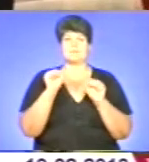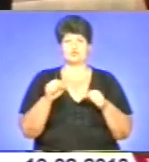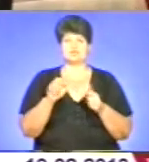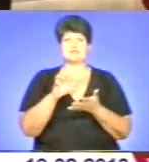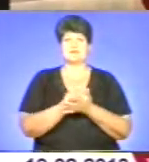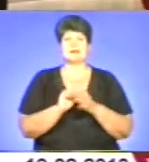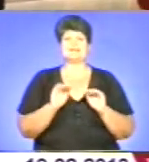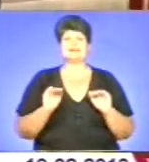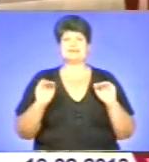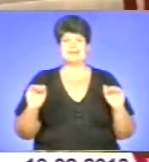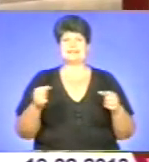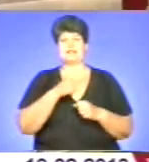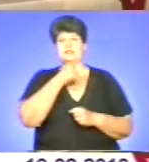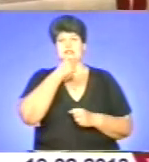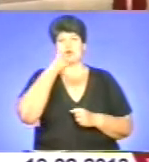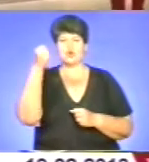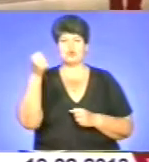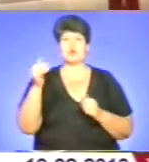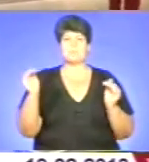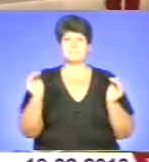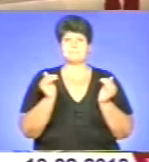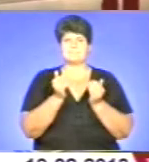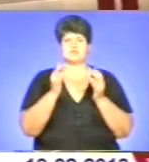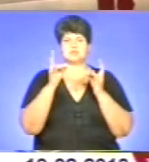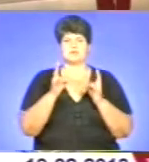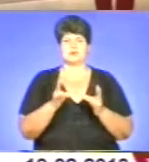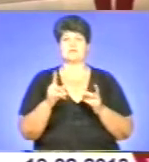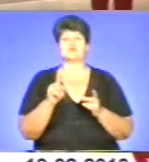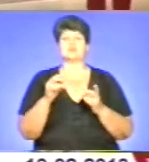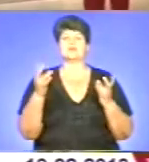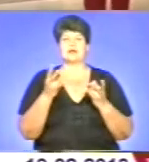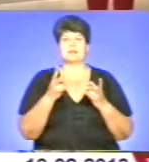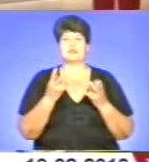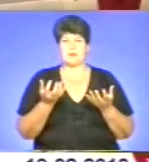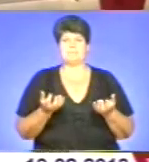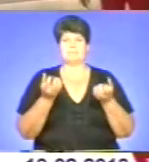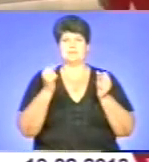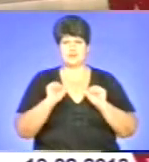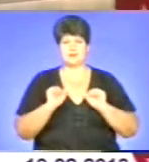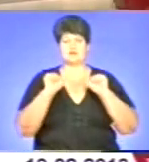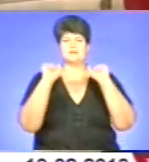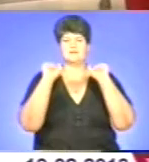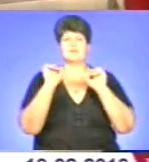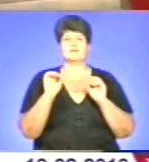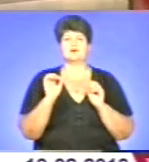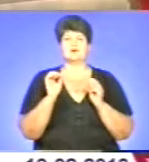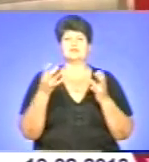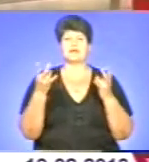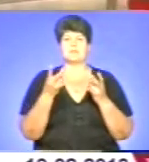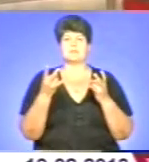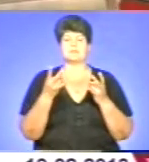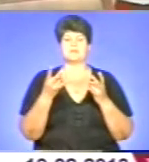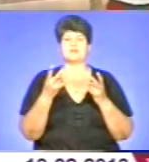і діти так і дорослі Так тоє тут менше травм що потрібно що для того щоб піднімати високі результати потрібні насамперед